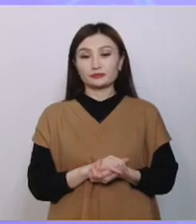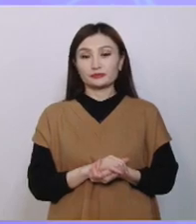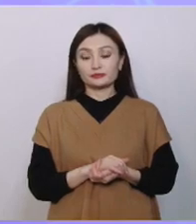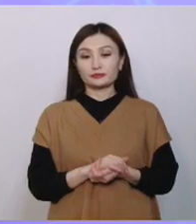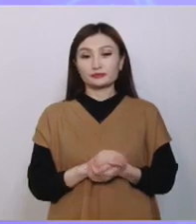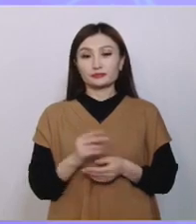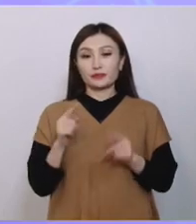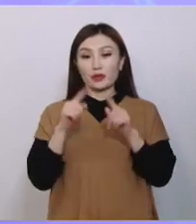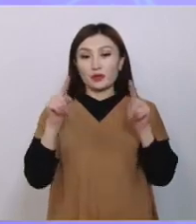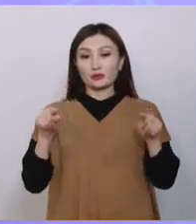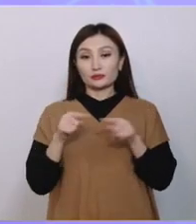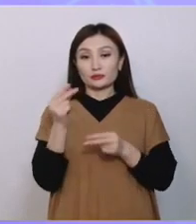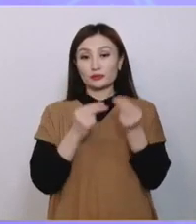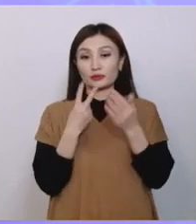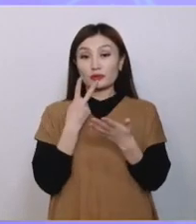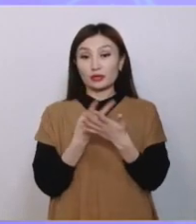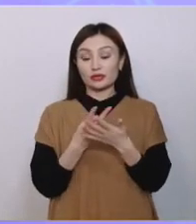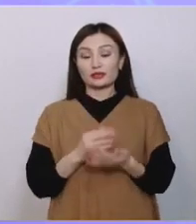Кийинки сүрөткө карагыла.